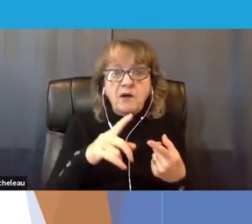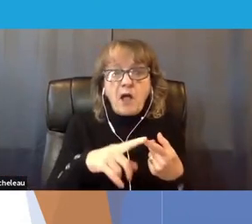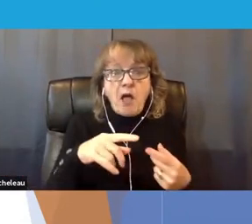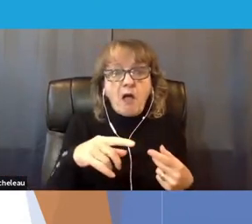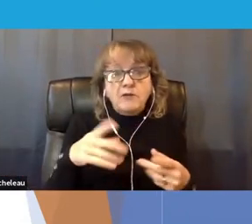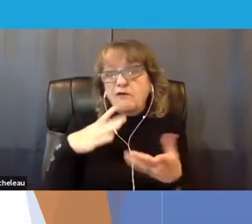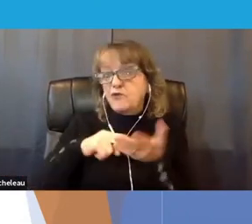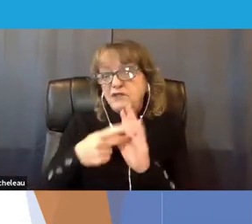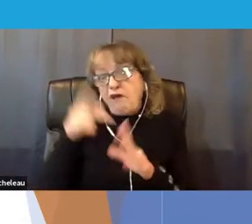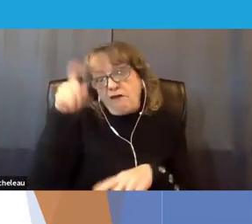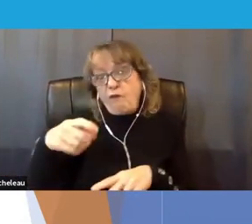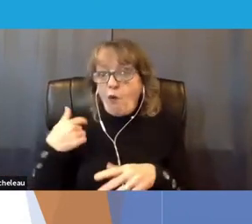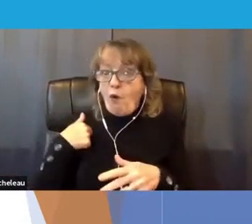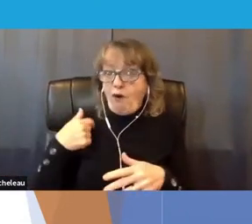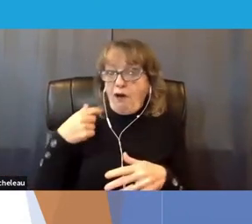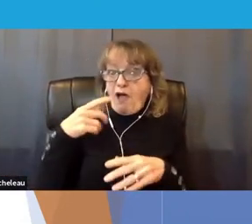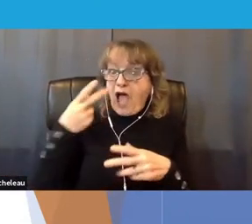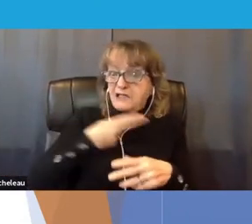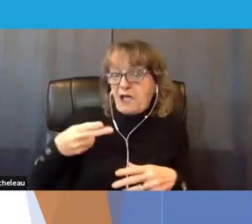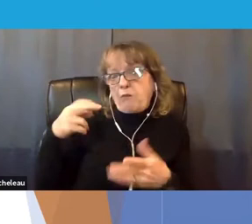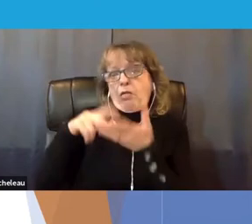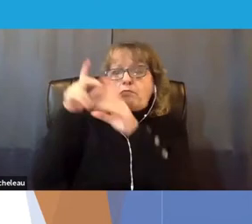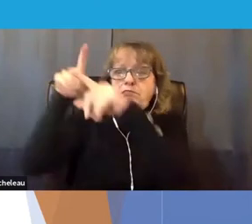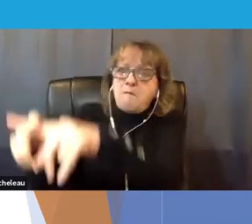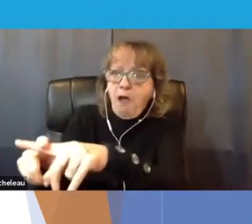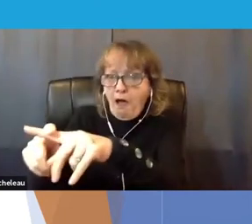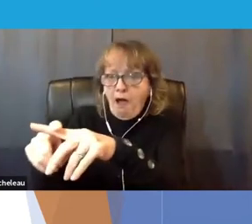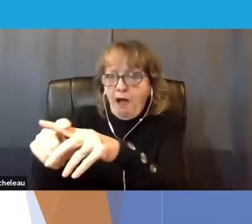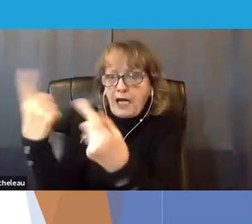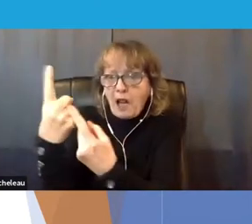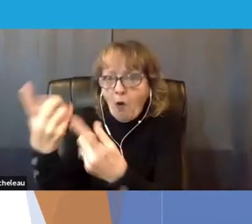des autres, tant physiquement qu'intellectuellement.